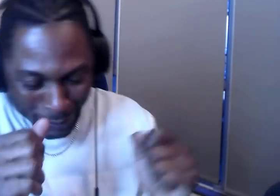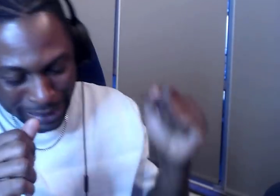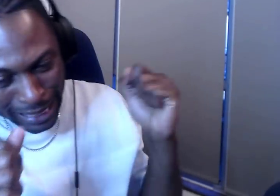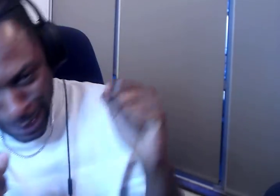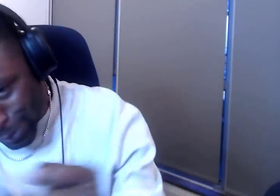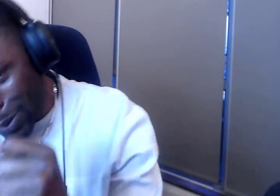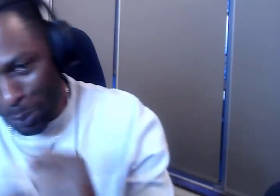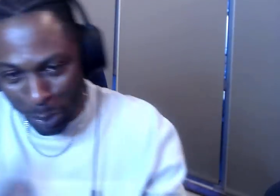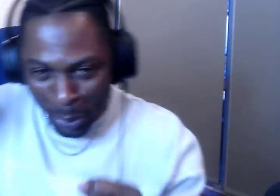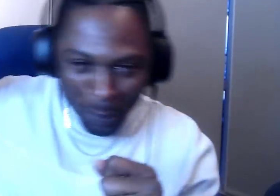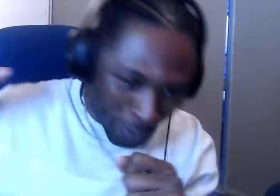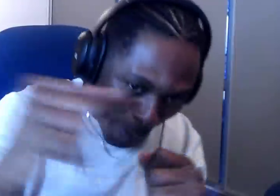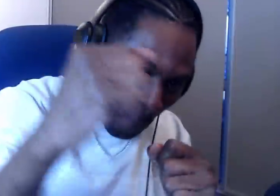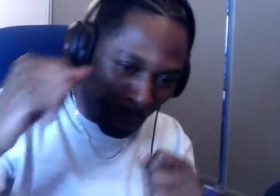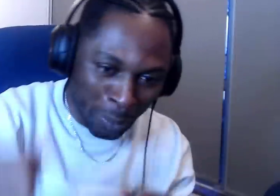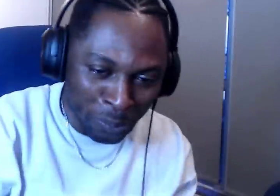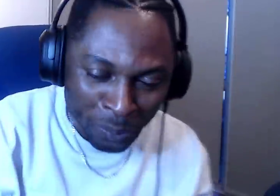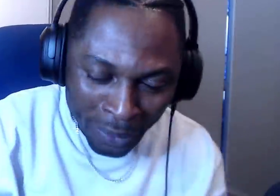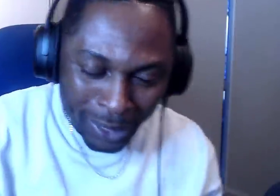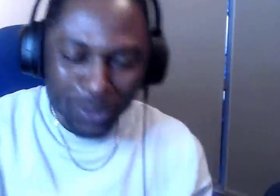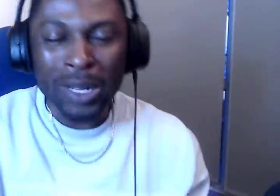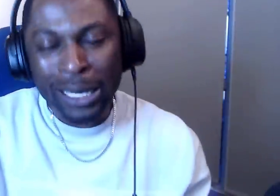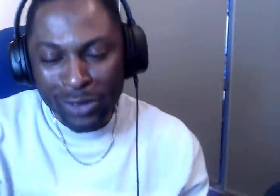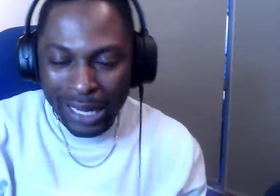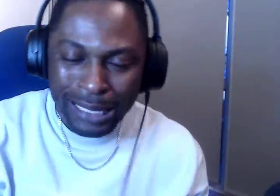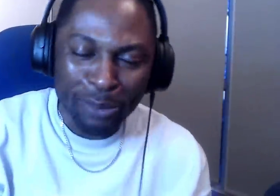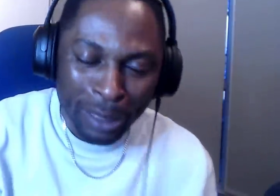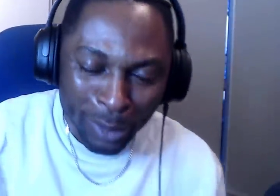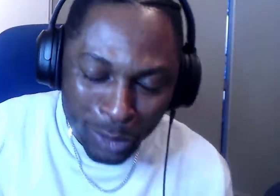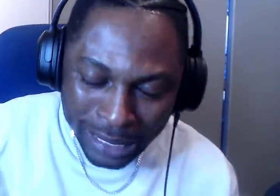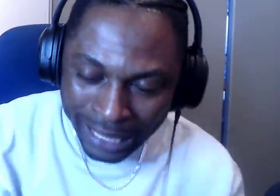nicht zudem